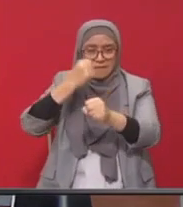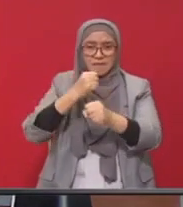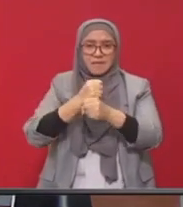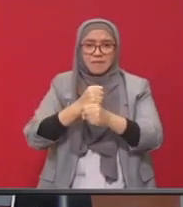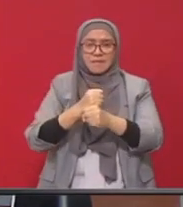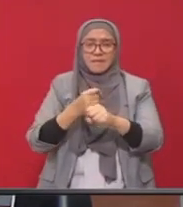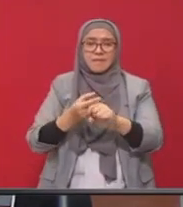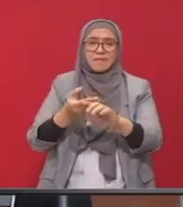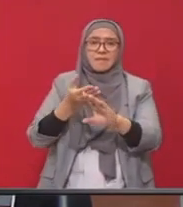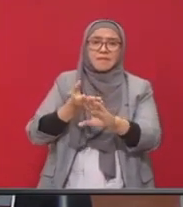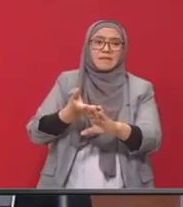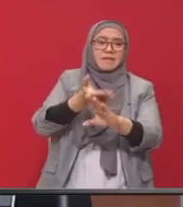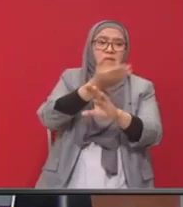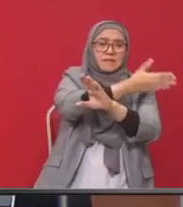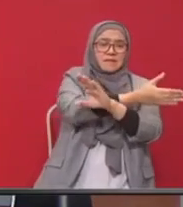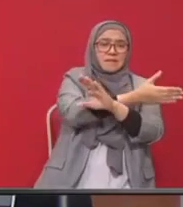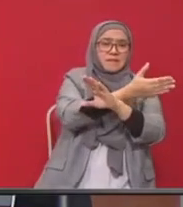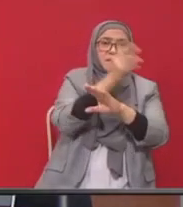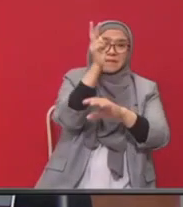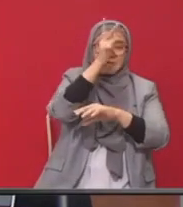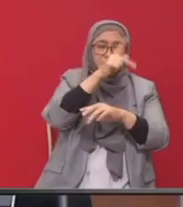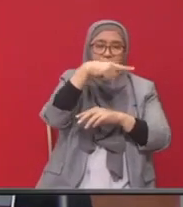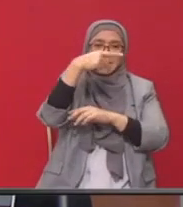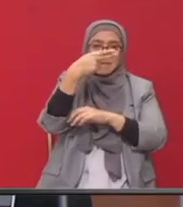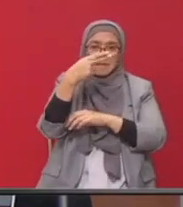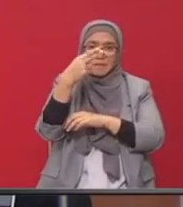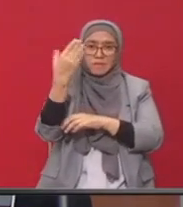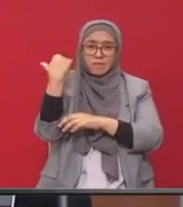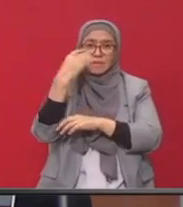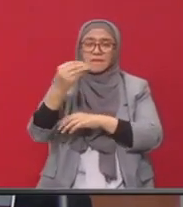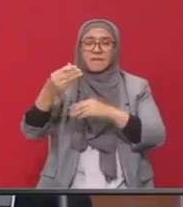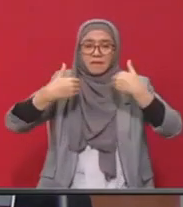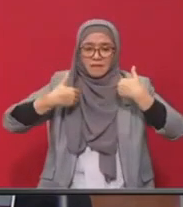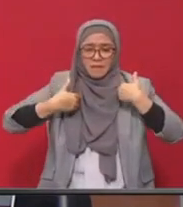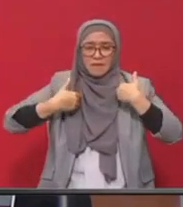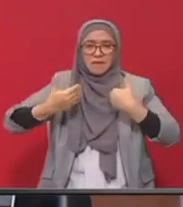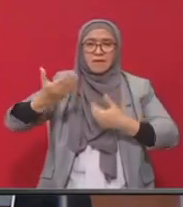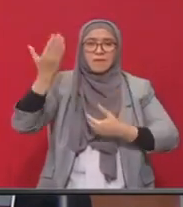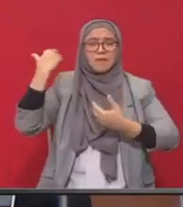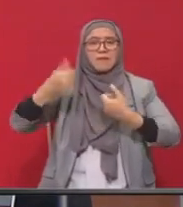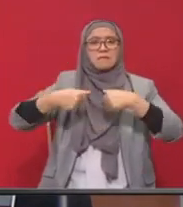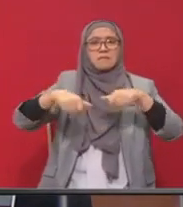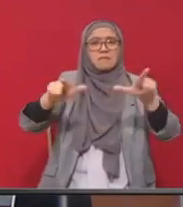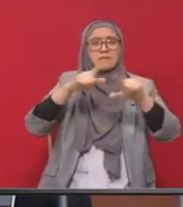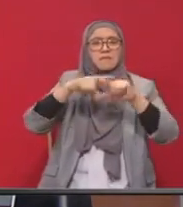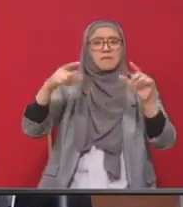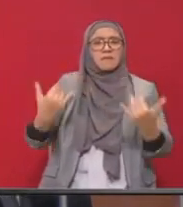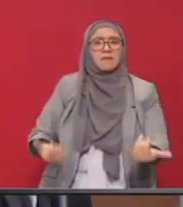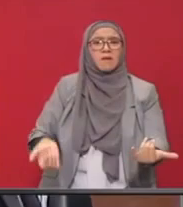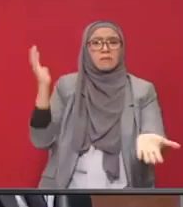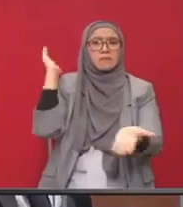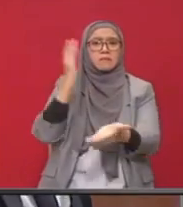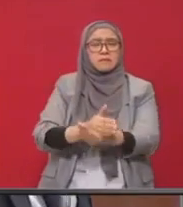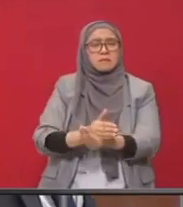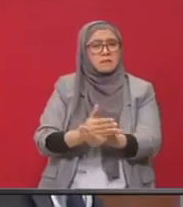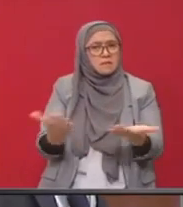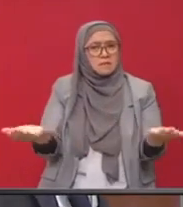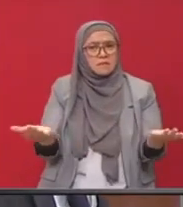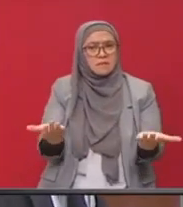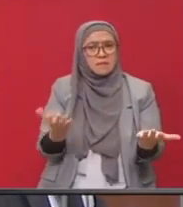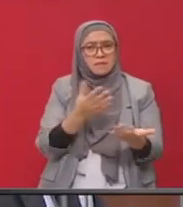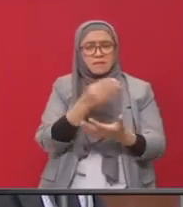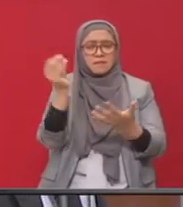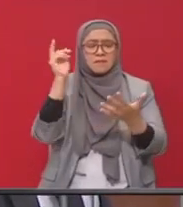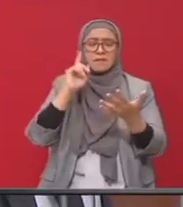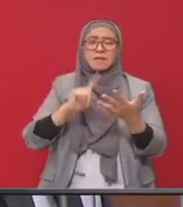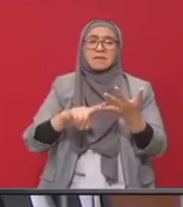pemerintahan kerajaan vs dahulu karena ada di kalangan mereka yang layak dulu telah pun diberhentikan yang keduanya Apakah